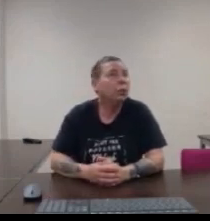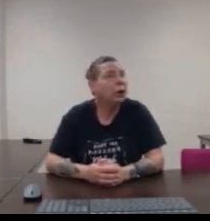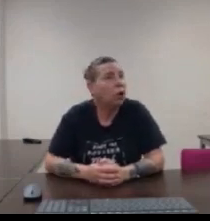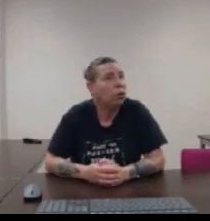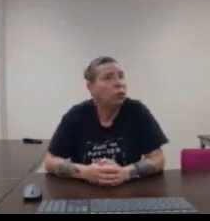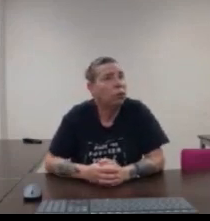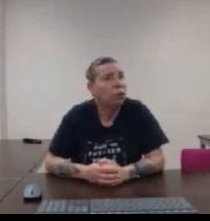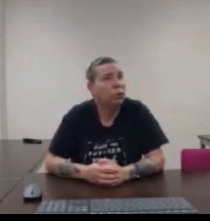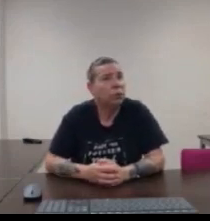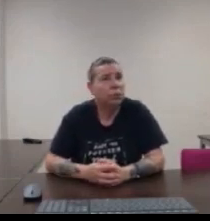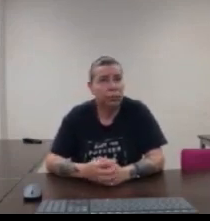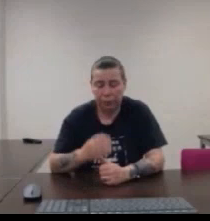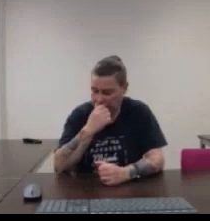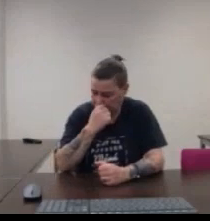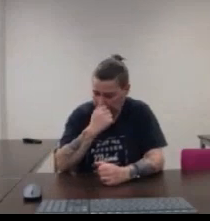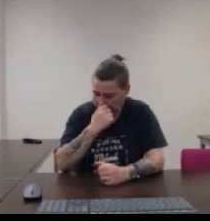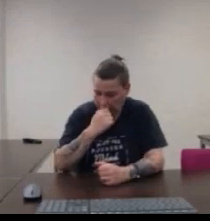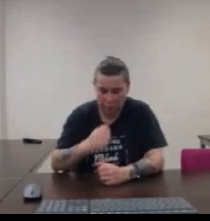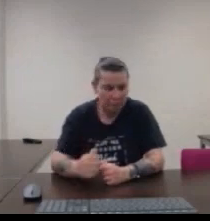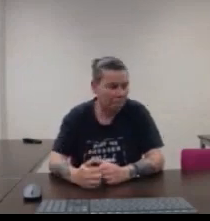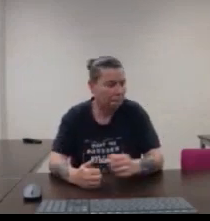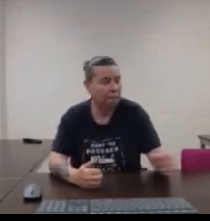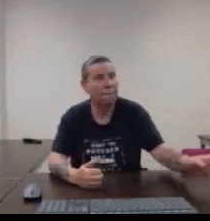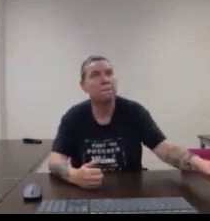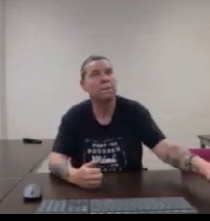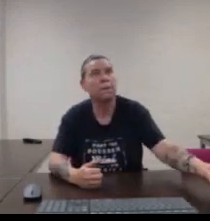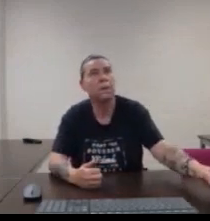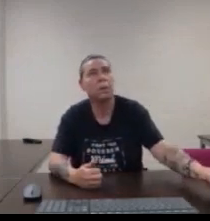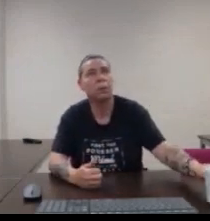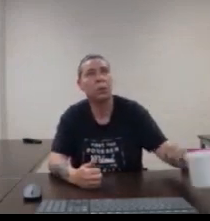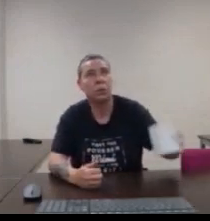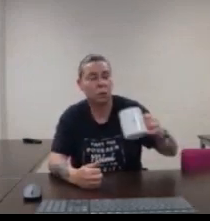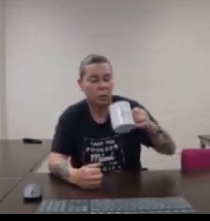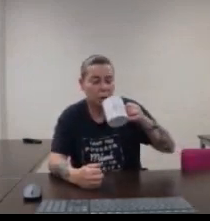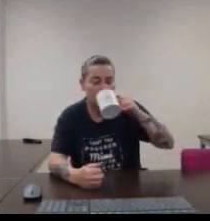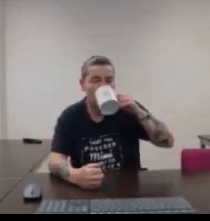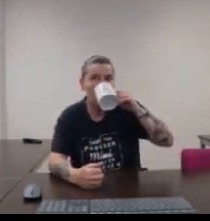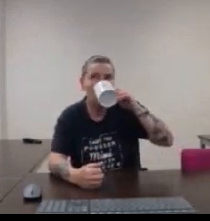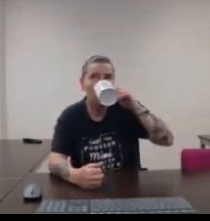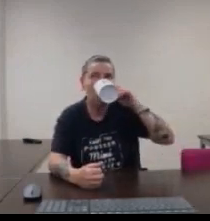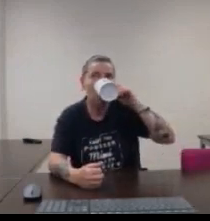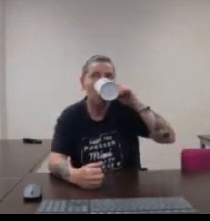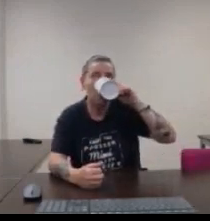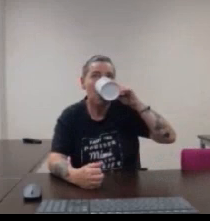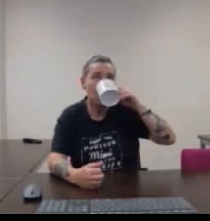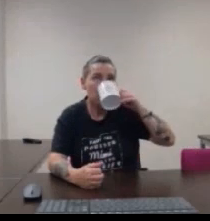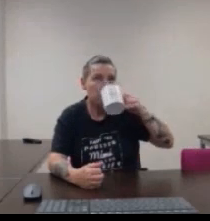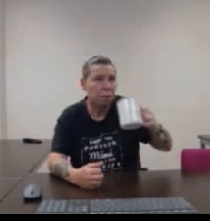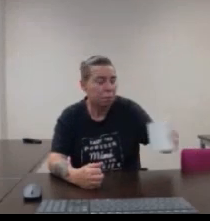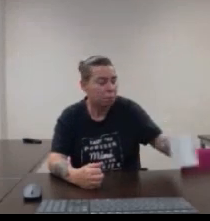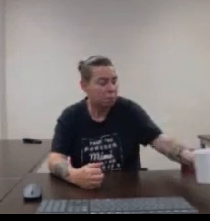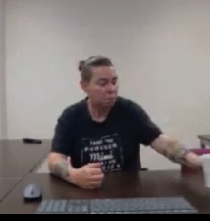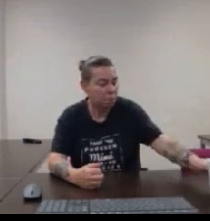Vas-y Maud pour l'écran. Alors du coup, au niveau de l'écran, je vous l'ai un peu dit tout à l'heure sur le schéma d'installation générale, mais on va le revoir de manière plus